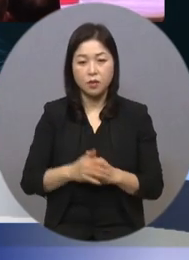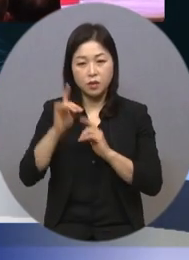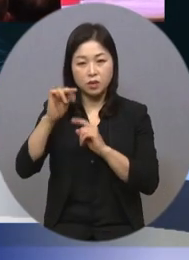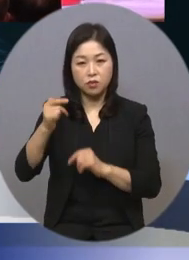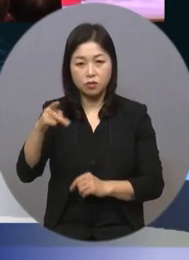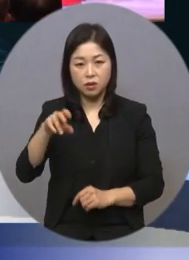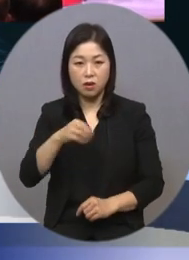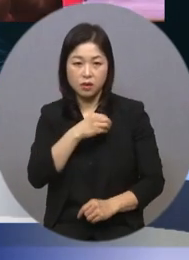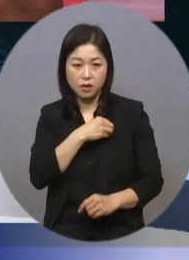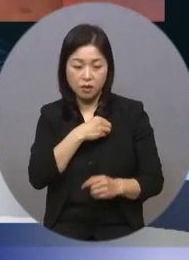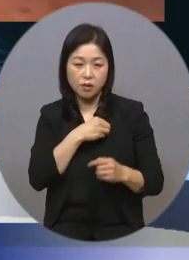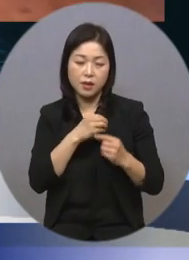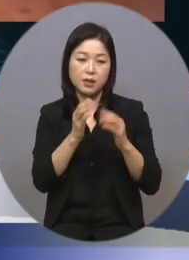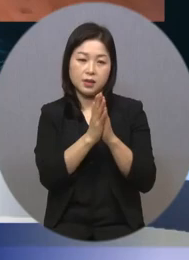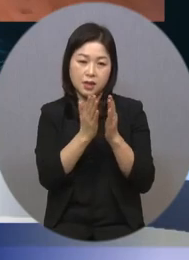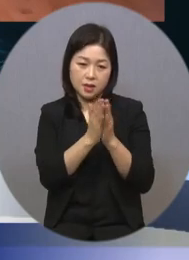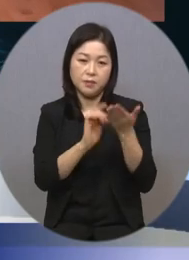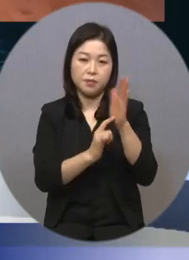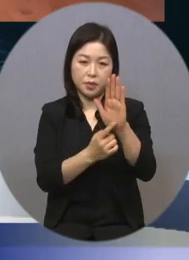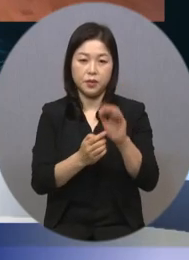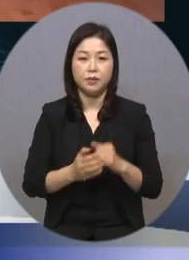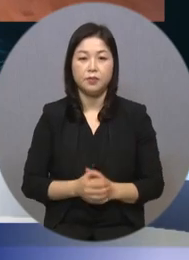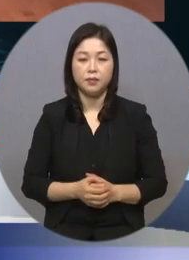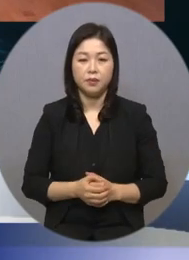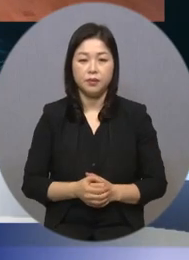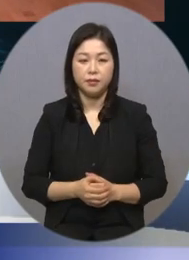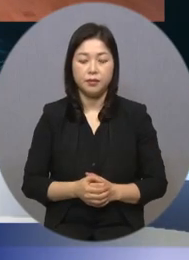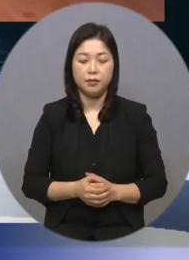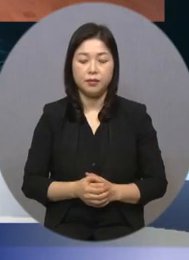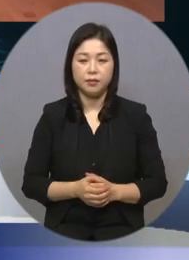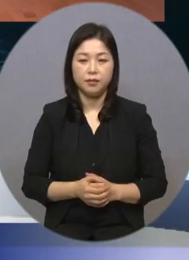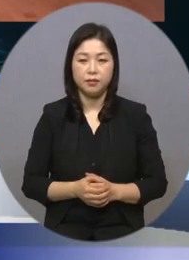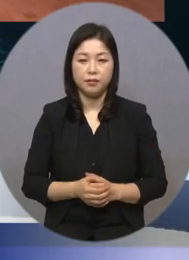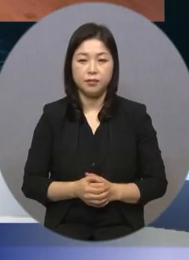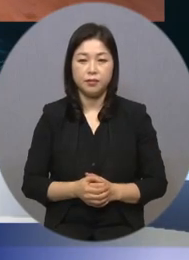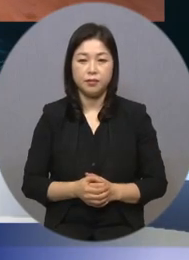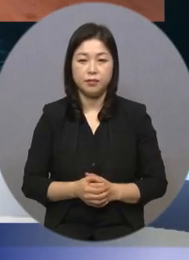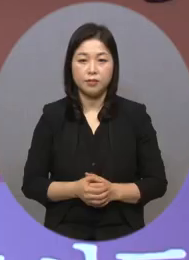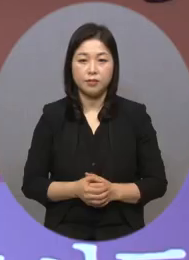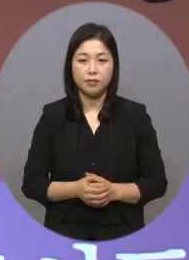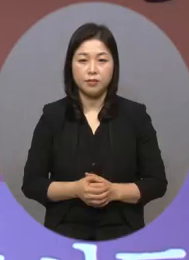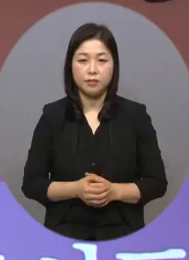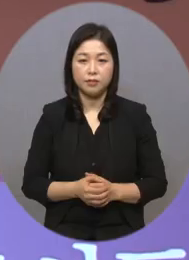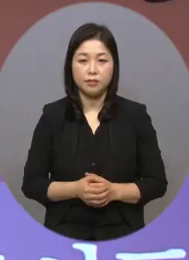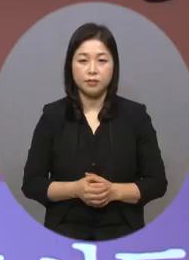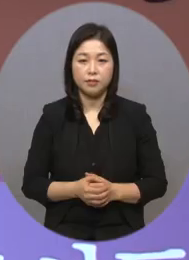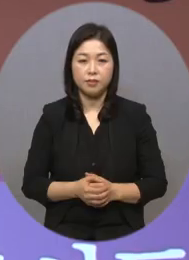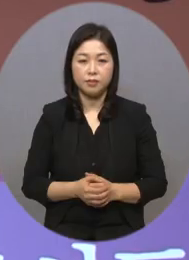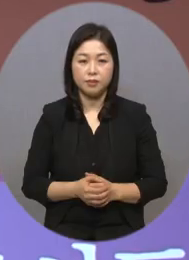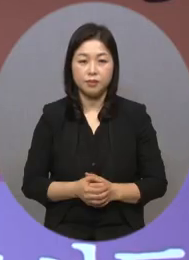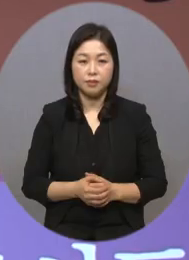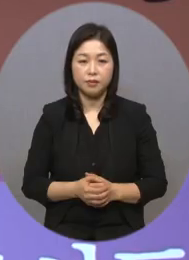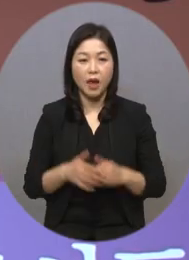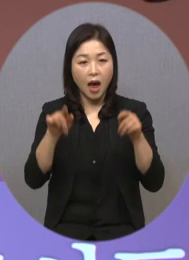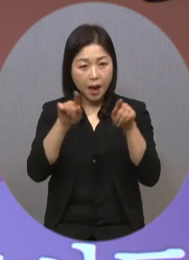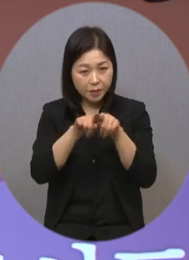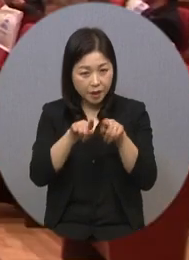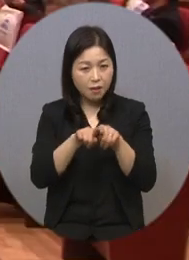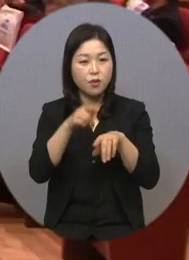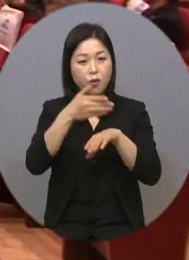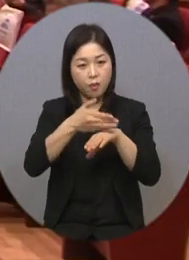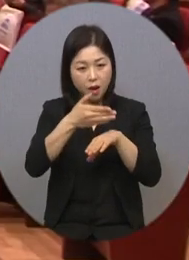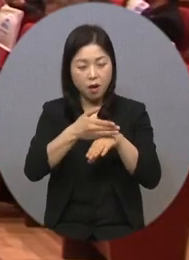의원을 자서전 이 세상에 나왔습니다 황병연 기자가 소개합니다 함께라서 고마워요 자서전